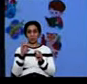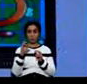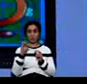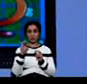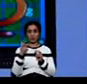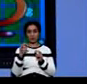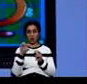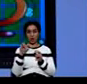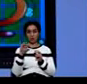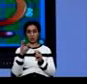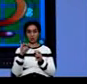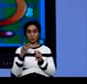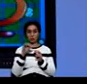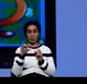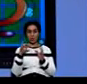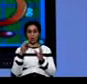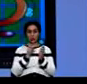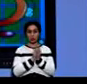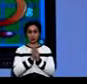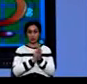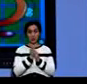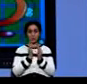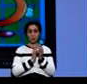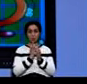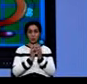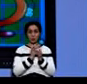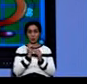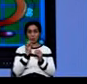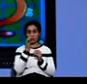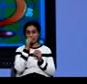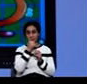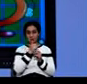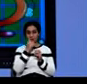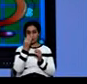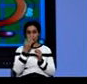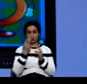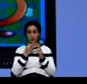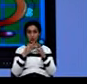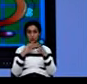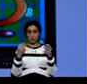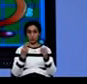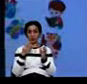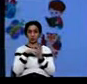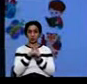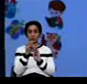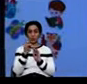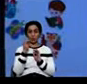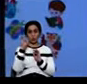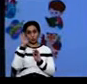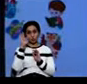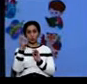банан, арбуз, огурец, помидор, баклажан относятся к мужскому роду.